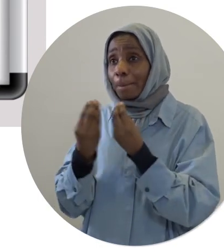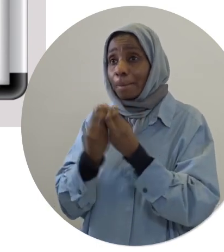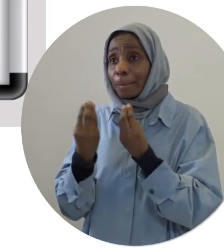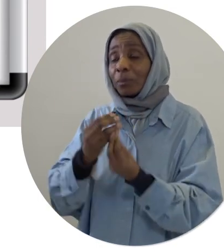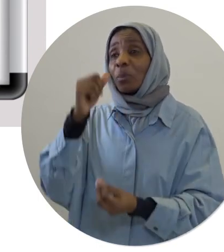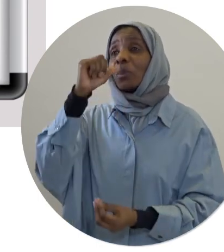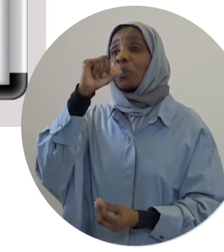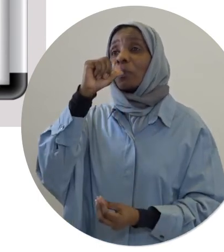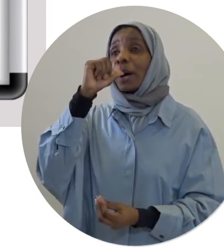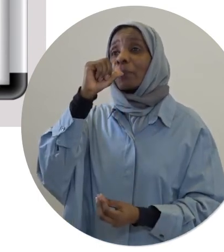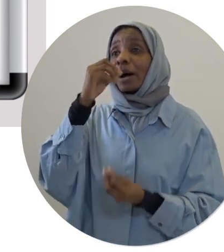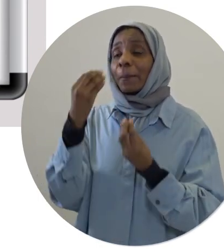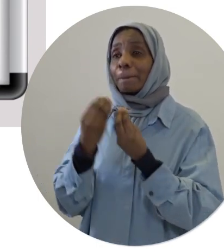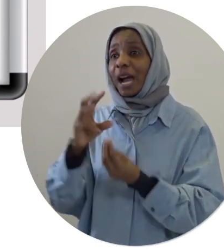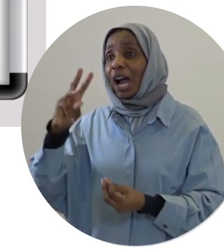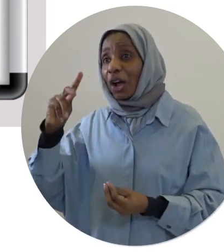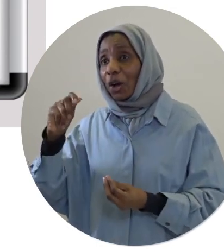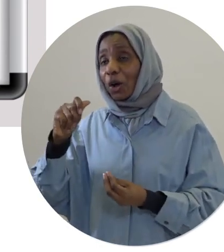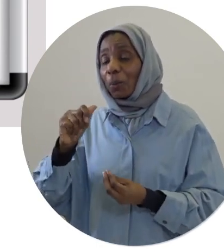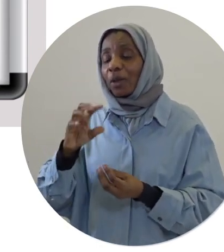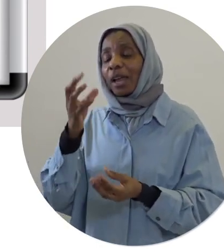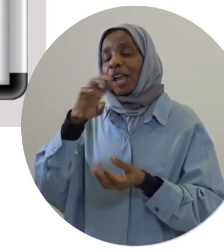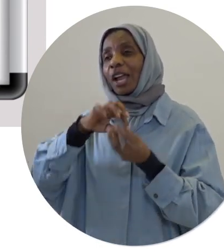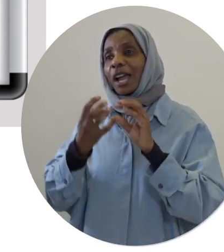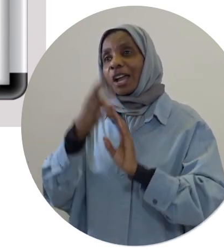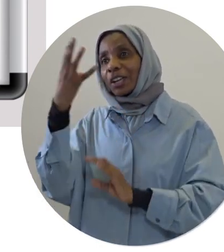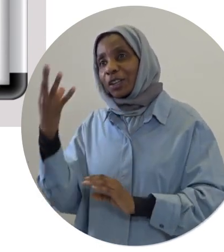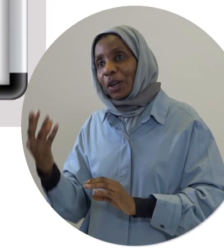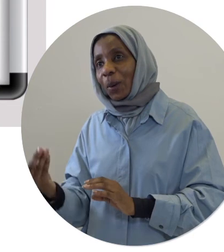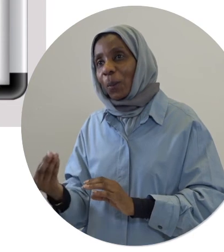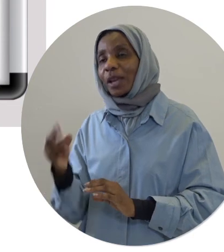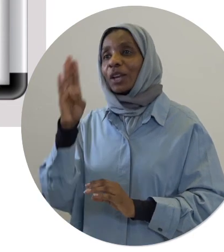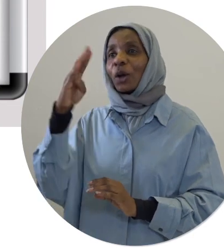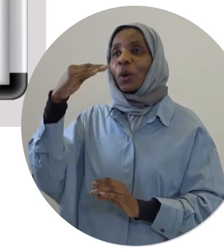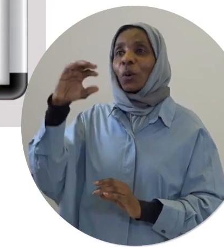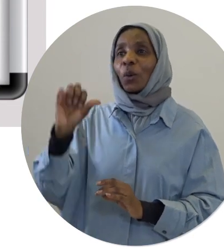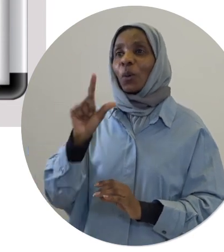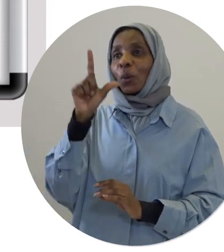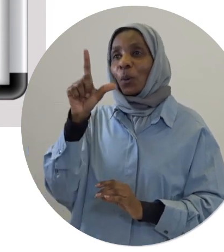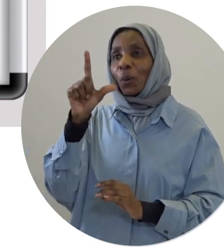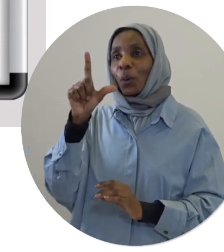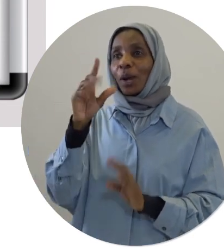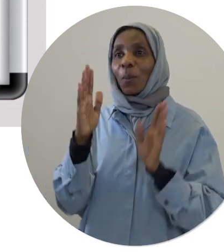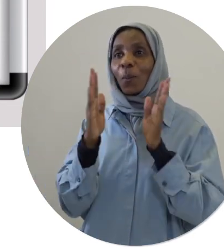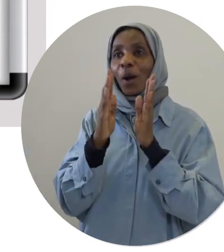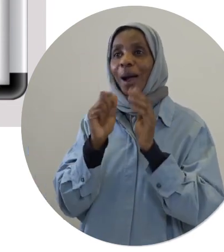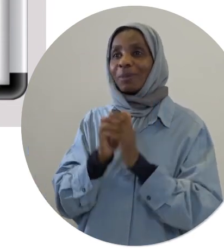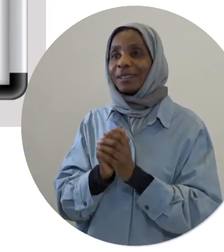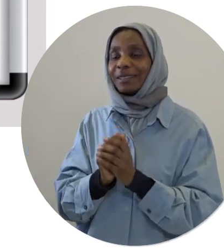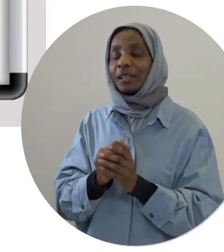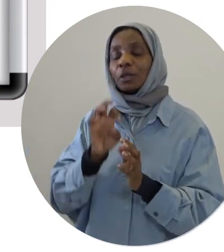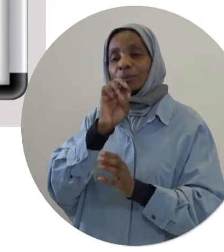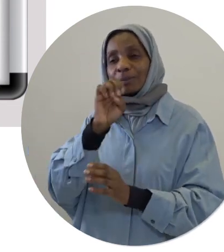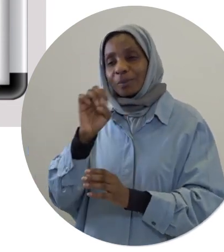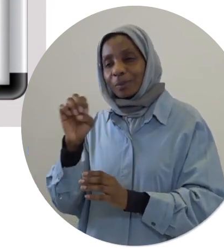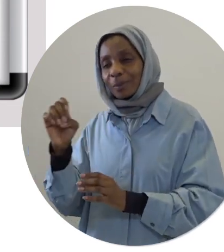الماء في وجود حمض الكبريتيك المخفف سيتكون مرة أخرى الكحول المقابل الإيثانول،